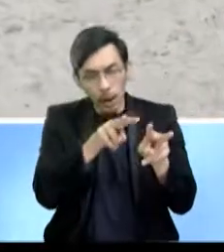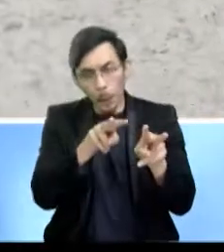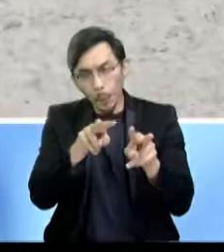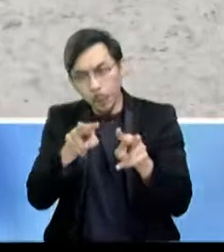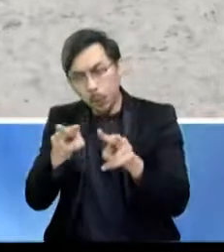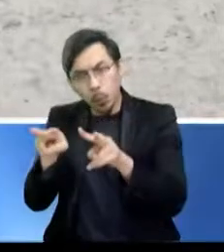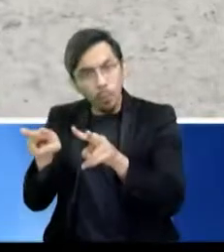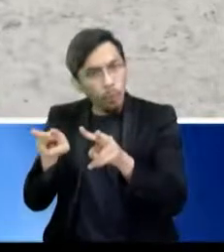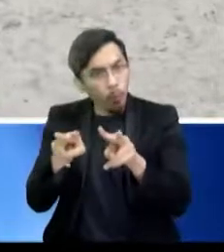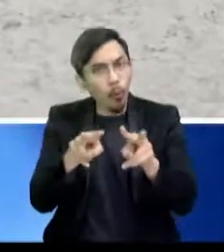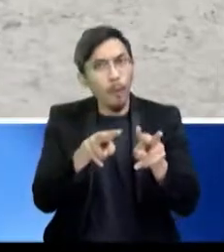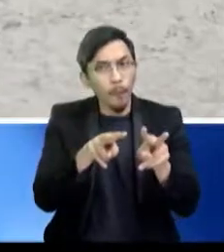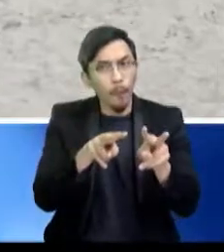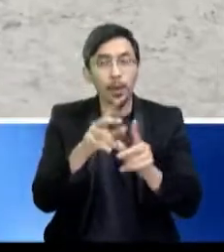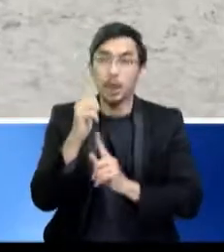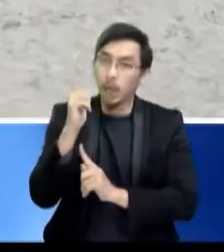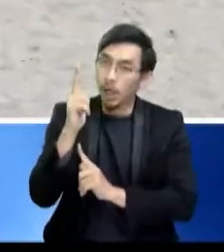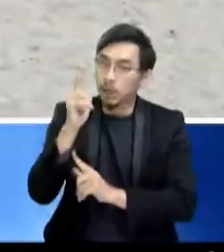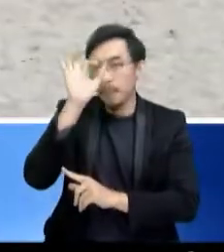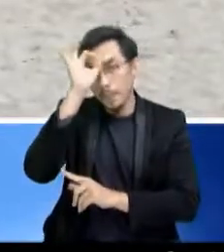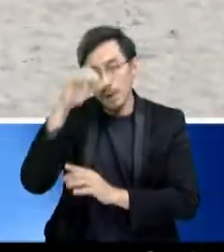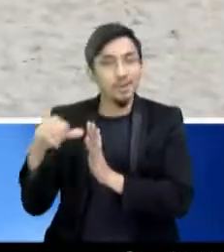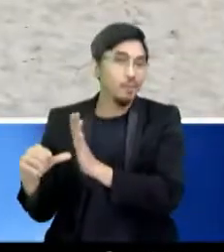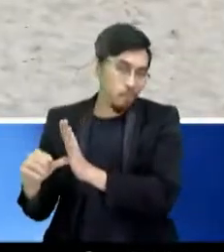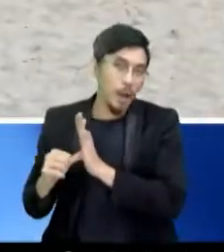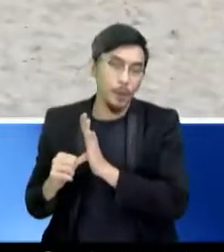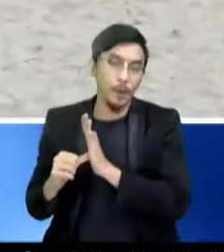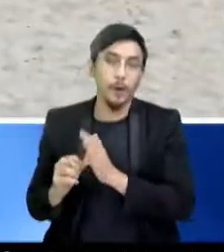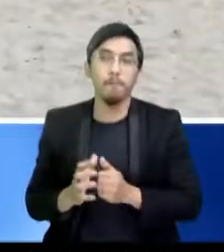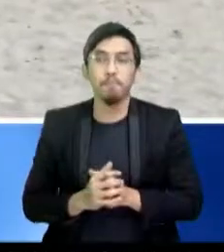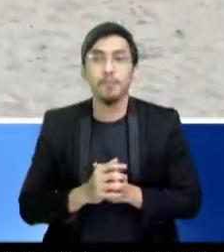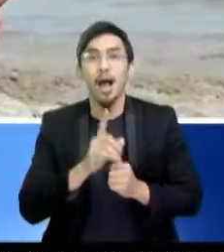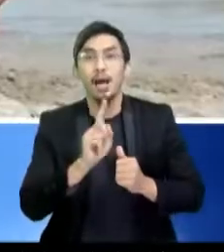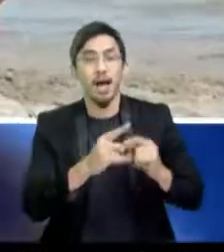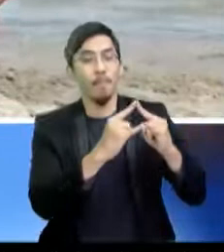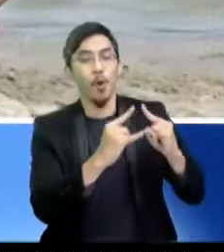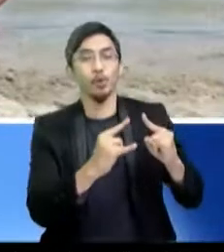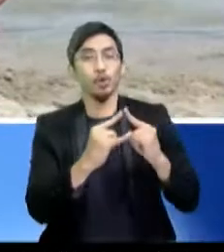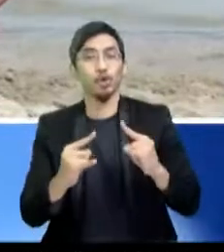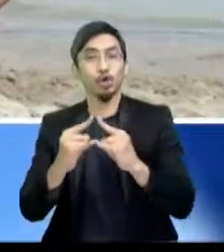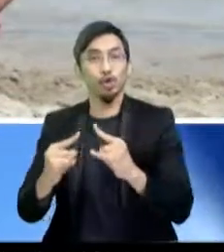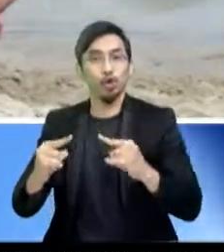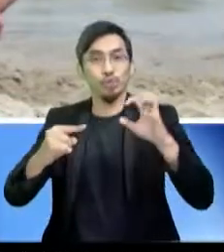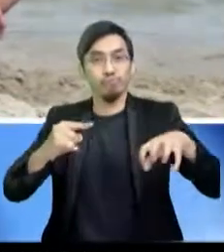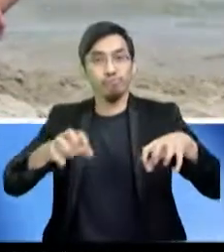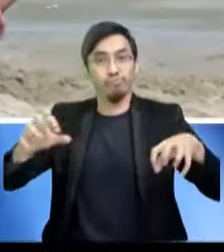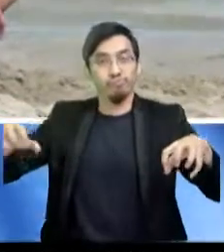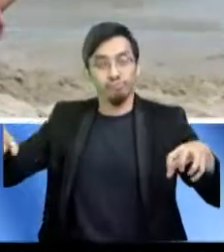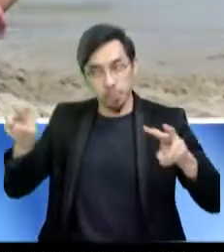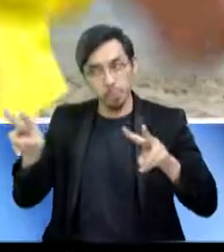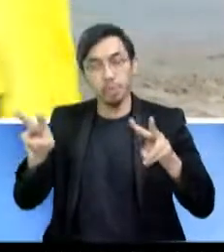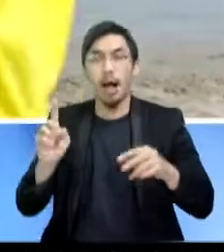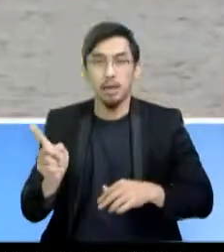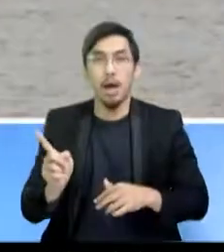pihak TNI, Polri dan juga Pol PP yang sudah menyiapkan pos pengamanan di sekitaran kawasan-kawasan yang memang dikhawatirkan ini kemudian ramai